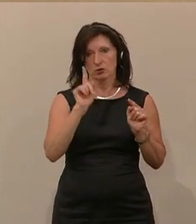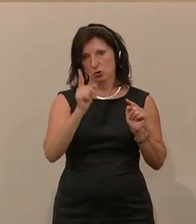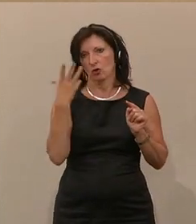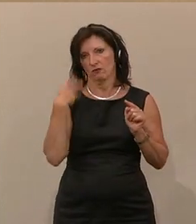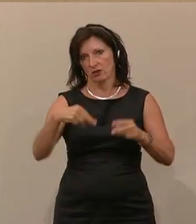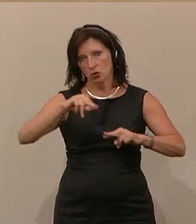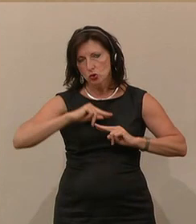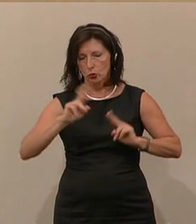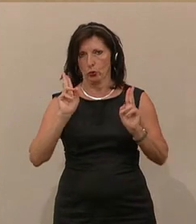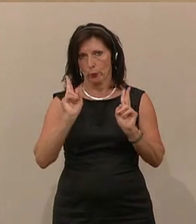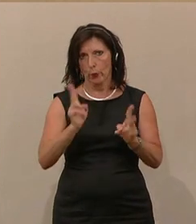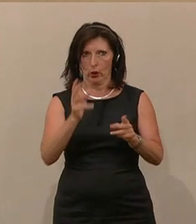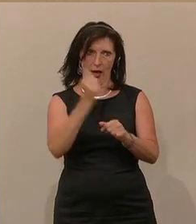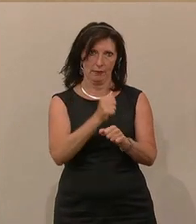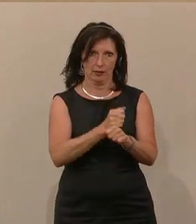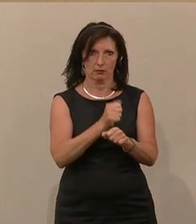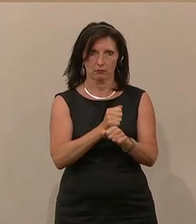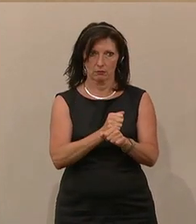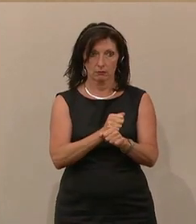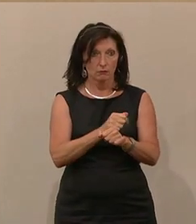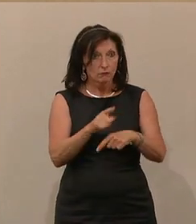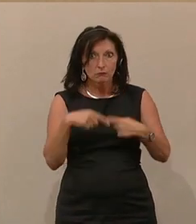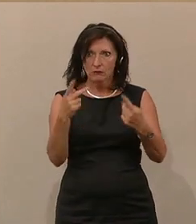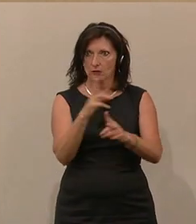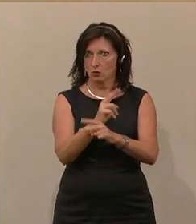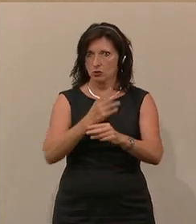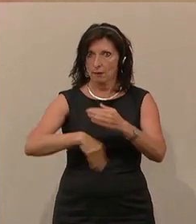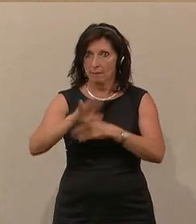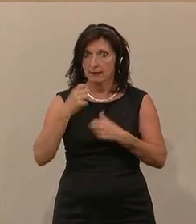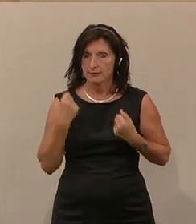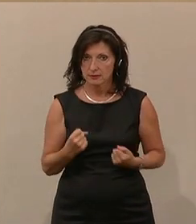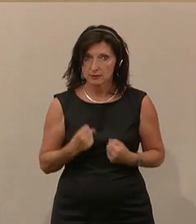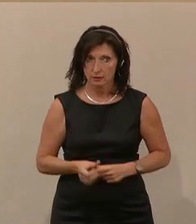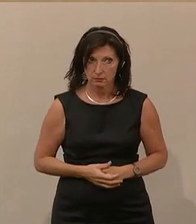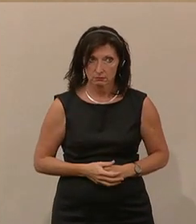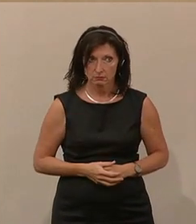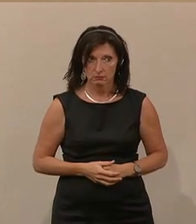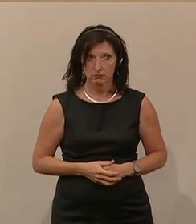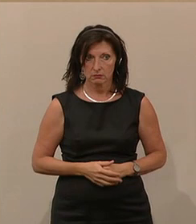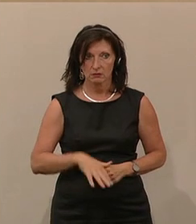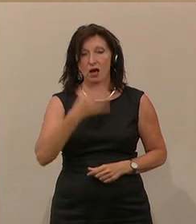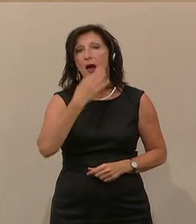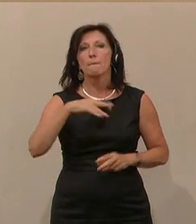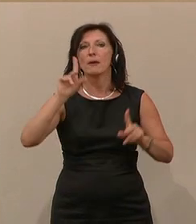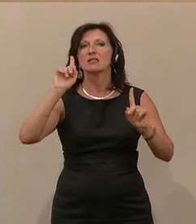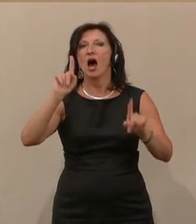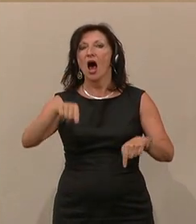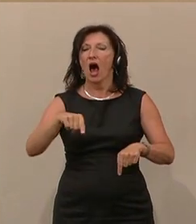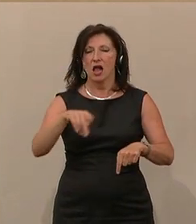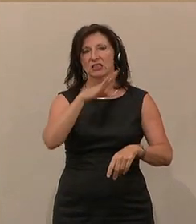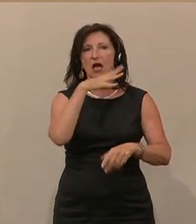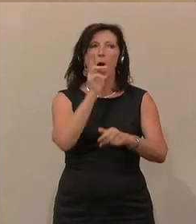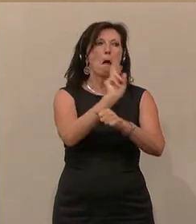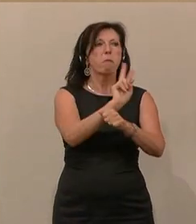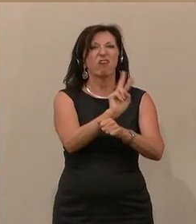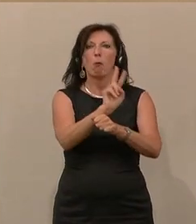dass dort das sollte für mehr sicherheit in unserem land sorgen als zahlreiche überwachungsmaßnahmen die vor kurzem beschlossen